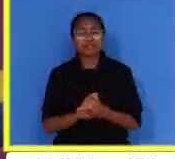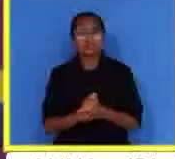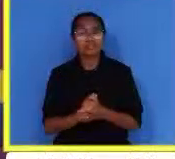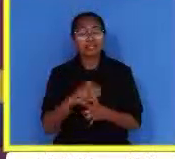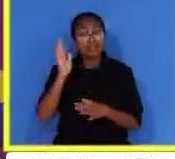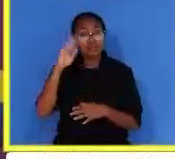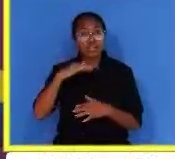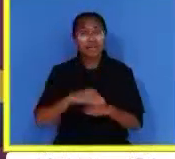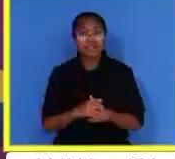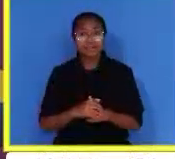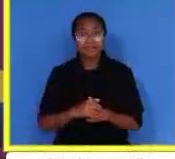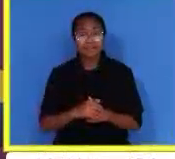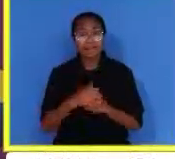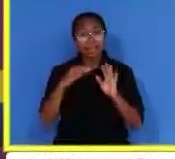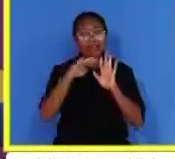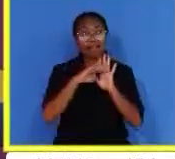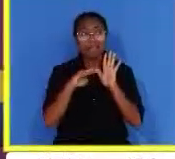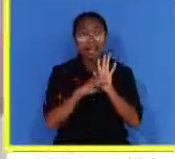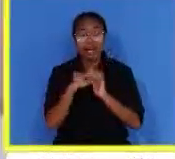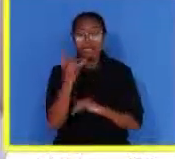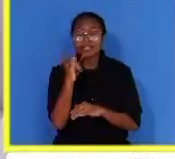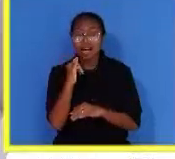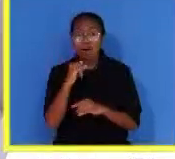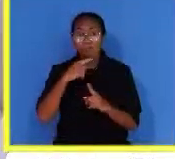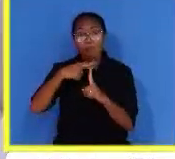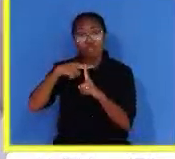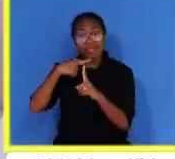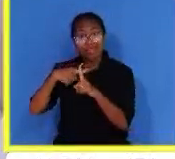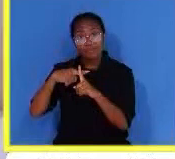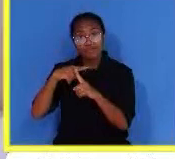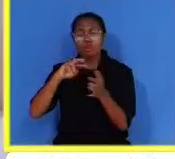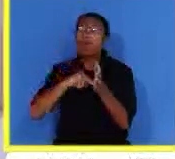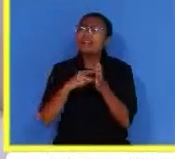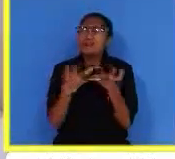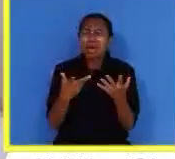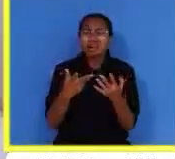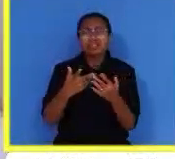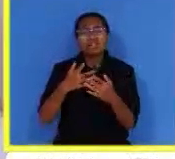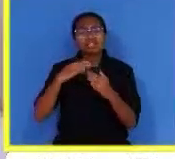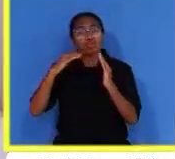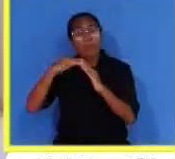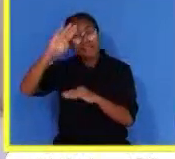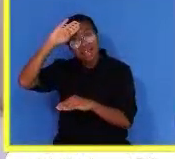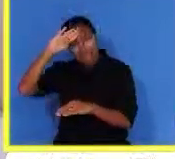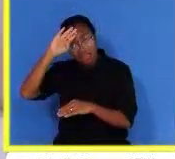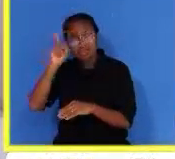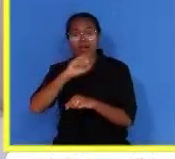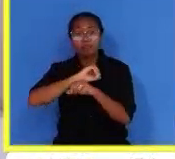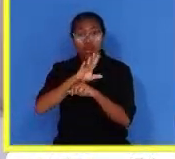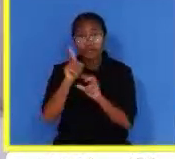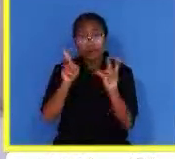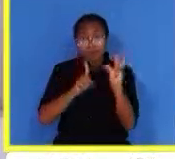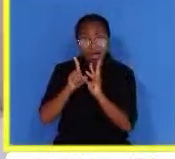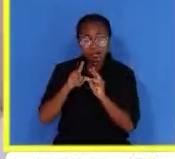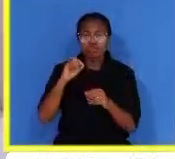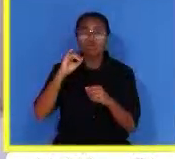Kemudian data yang positif, artinya yang sedang dirawat, yang masih positif apakah